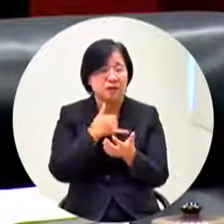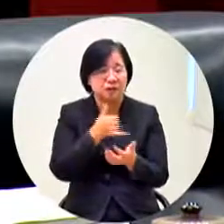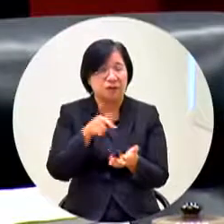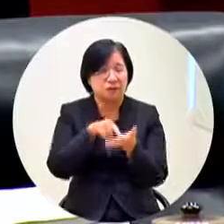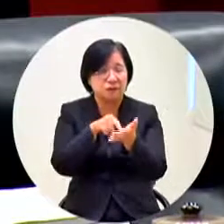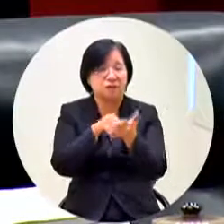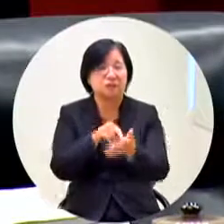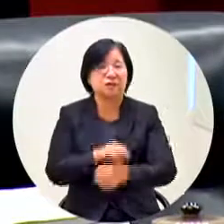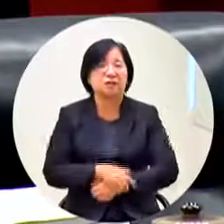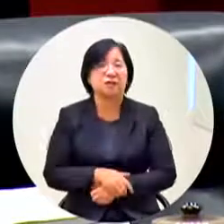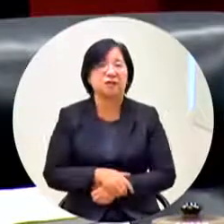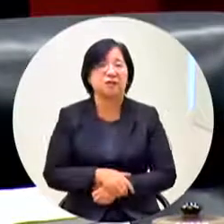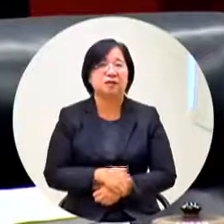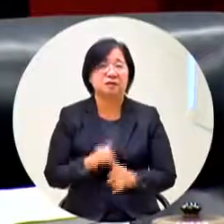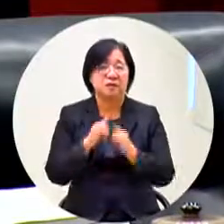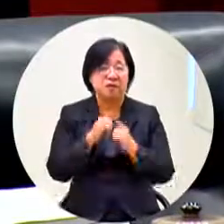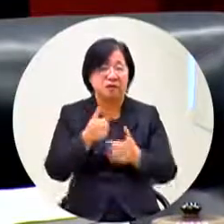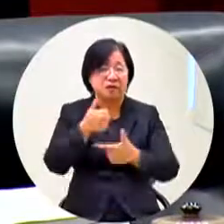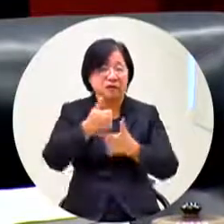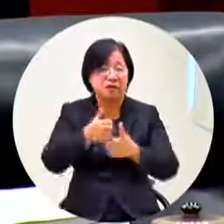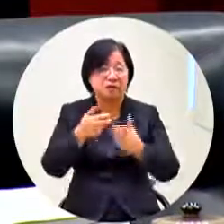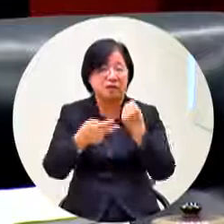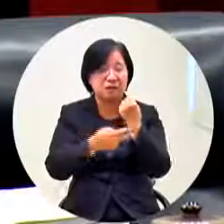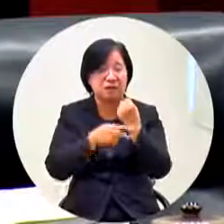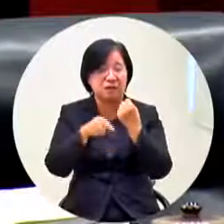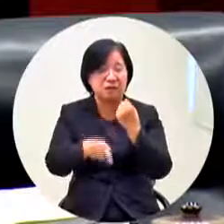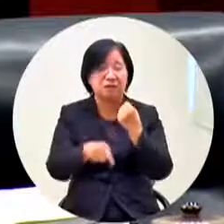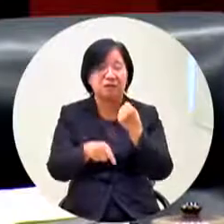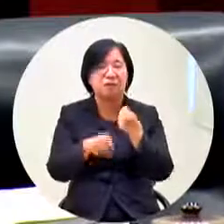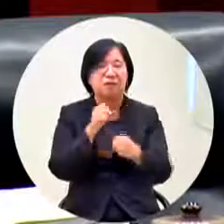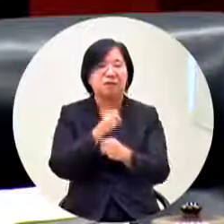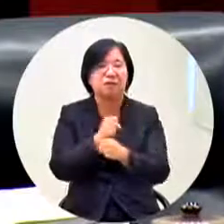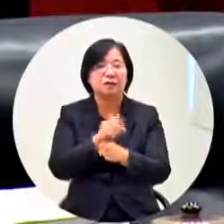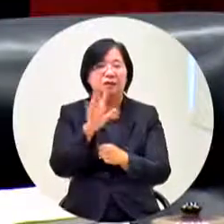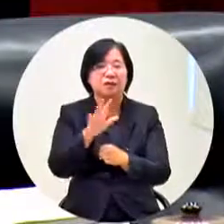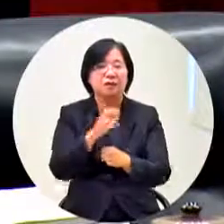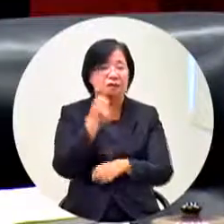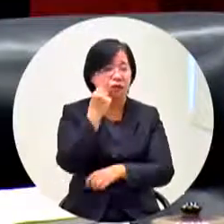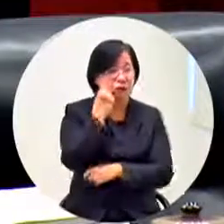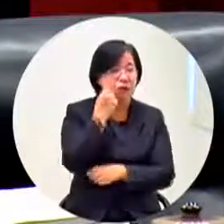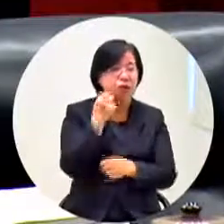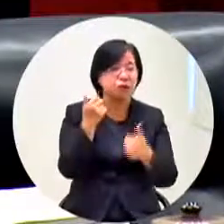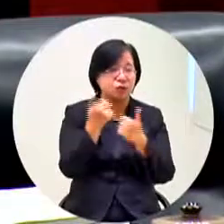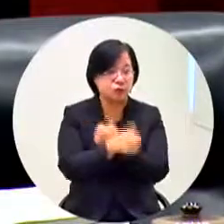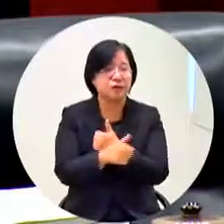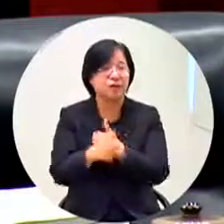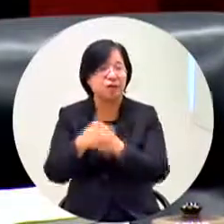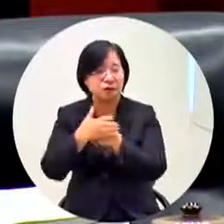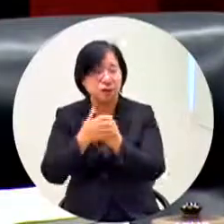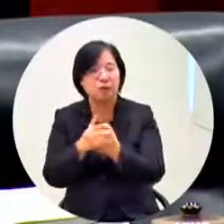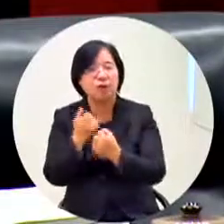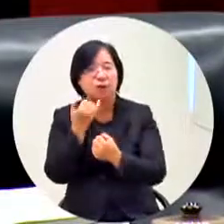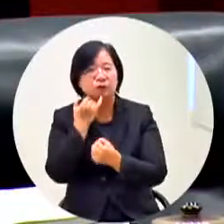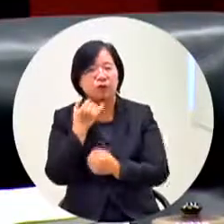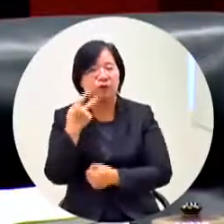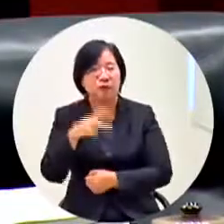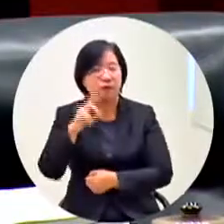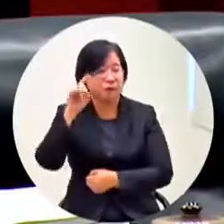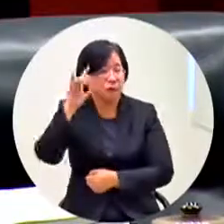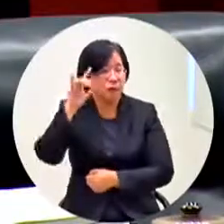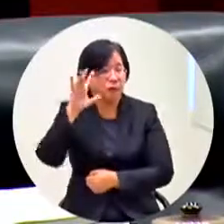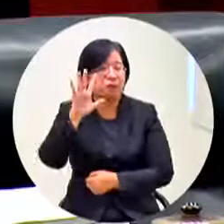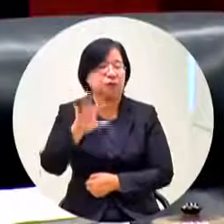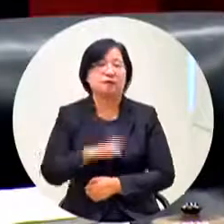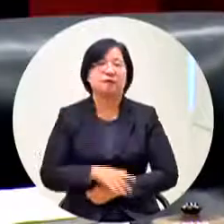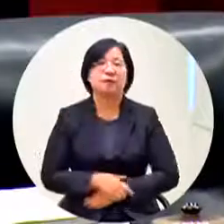块，就是我画红线这个地方，你们有做了一些以住代户也好，或者做了一些创意的哈。